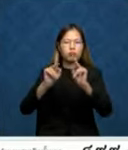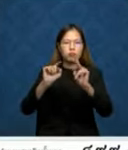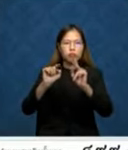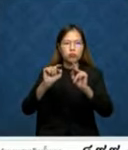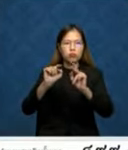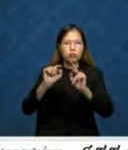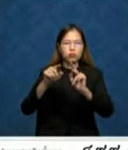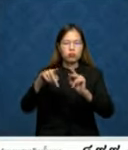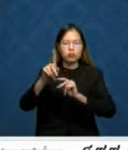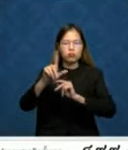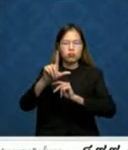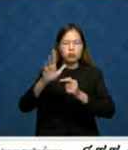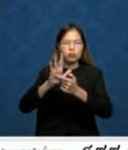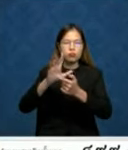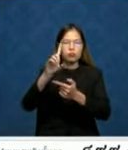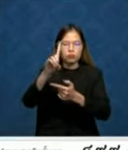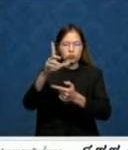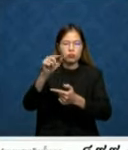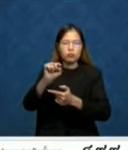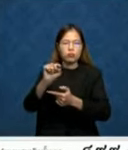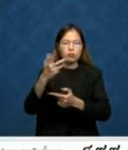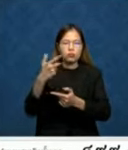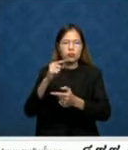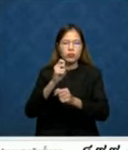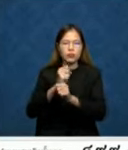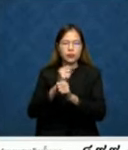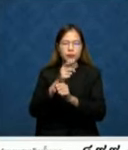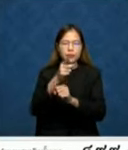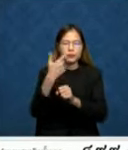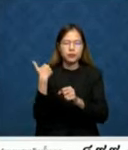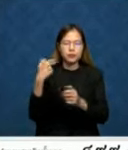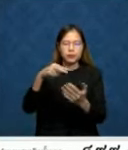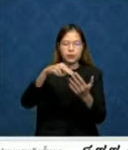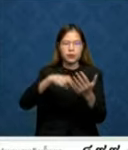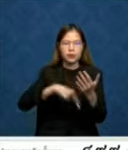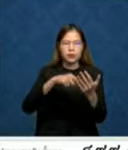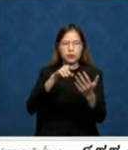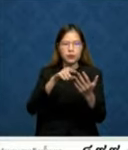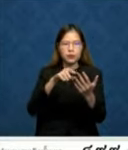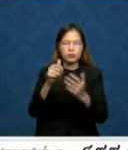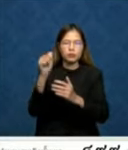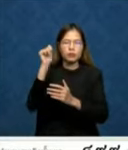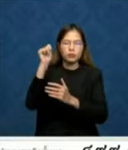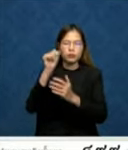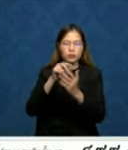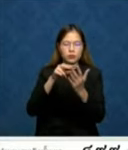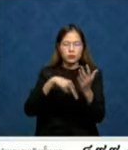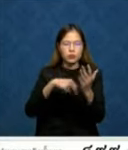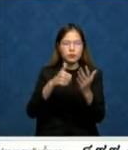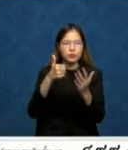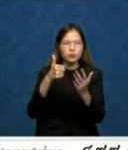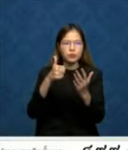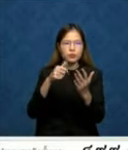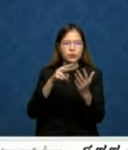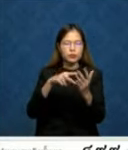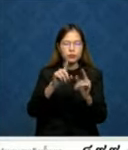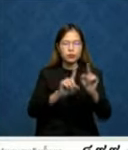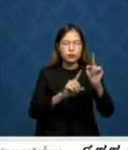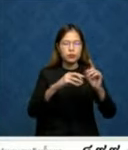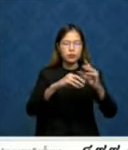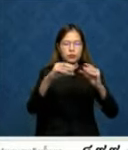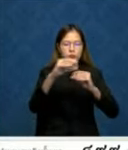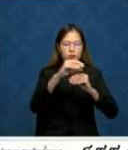ดและท่านผอ.สสค.ชี้แจงว่าผมอ่านให้ฟังเลยนะครับเดิมผลการประเมินโครง